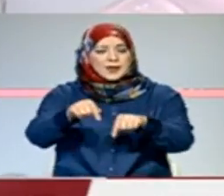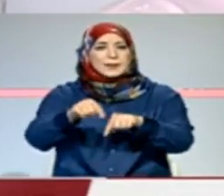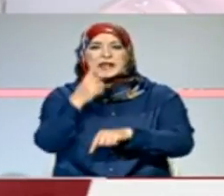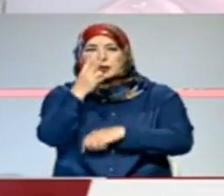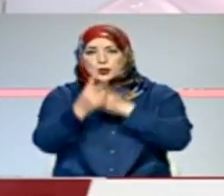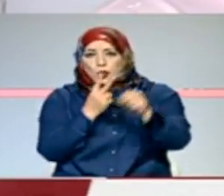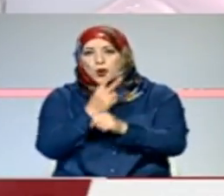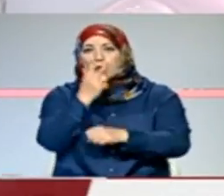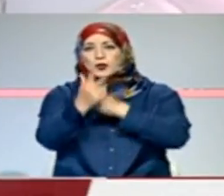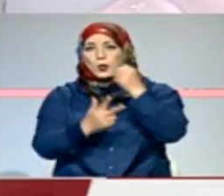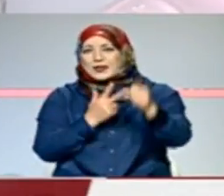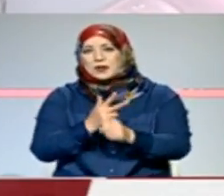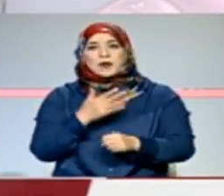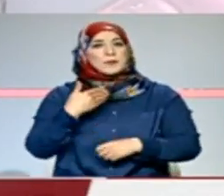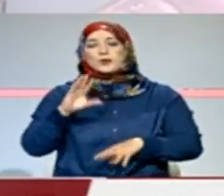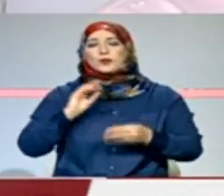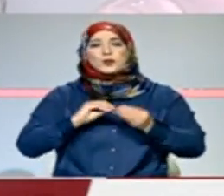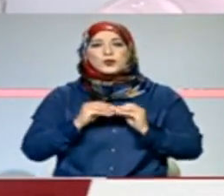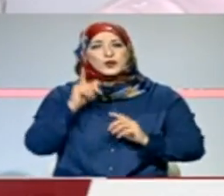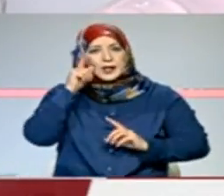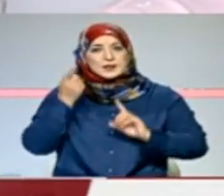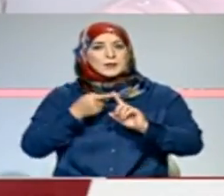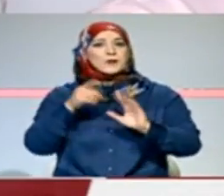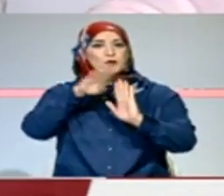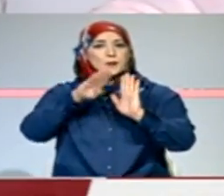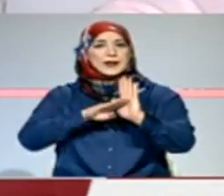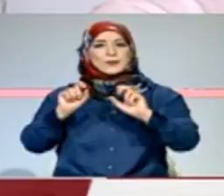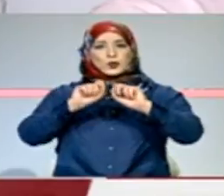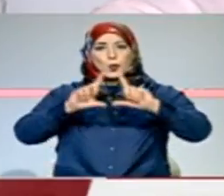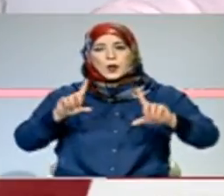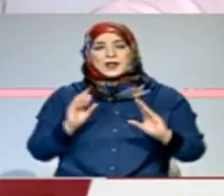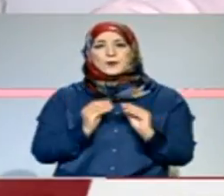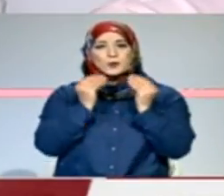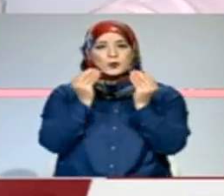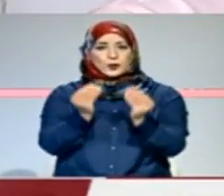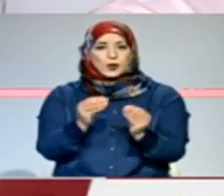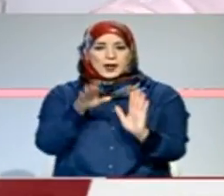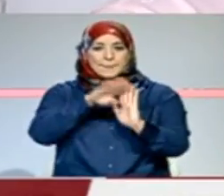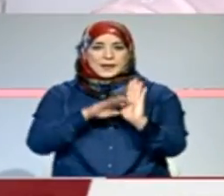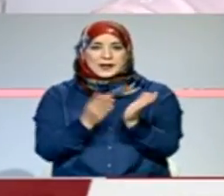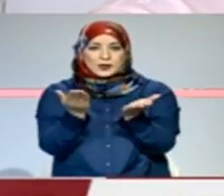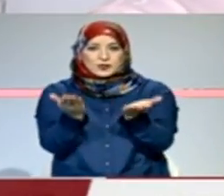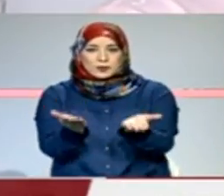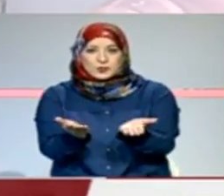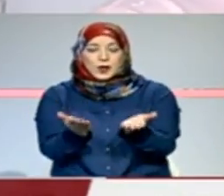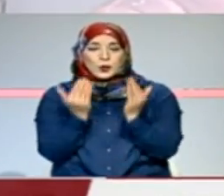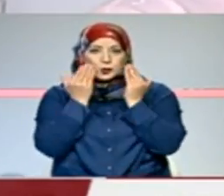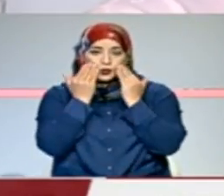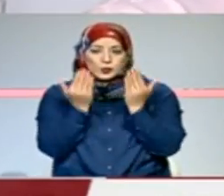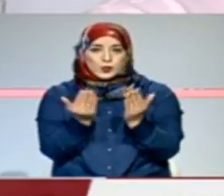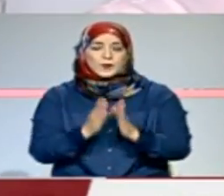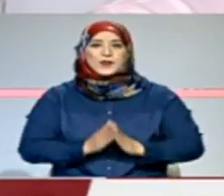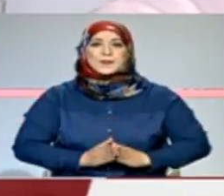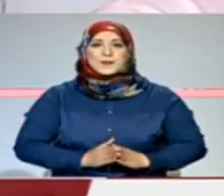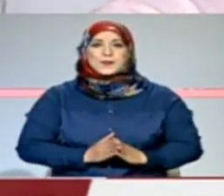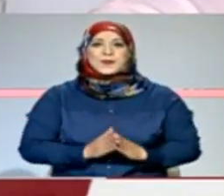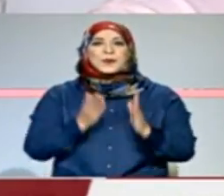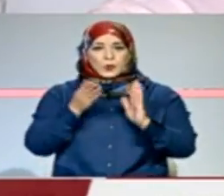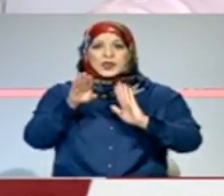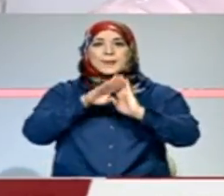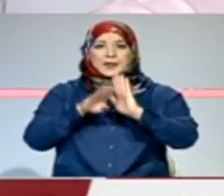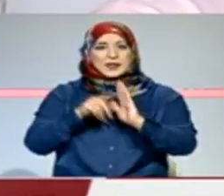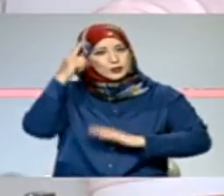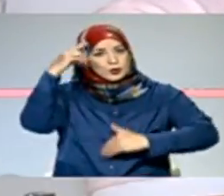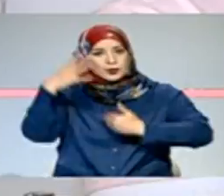أربع سنوات ماهوش هذا الإشكال، الإشكال نكونوا نعطيه برنامج متاع إصلاحات وبرنامج متاع خروج من